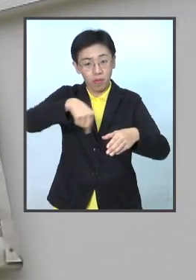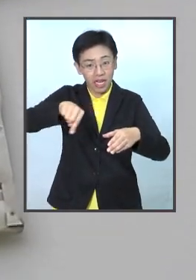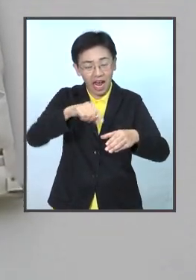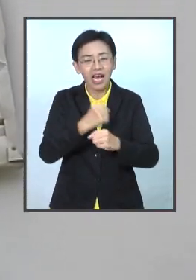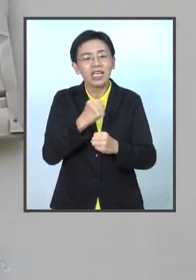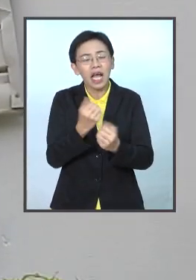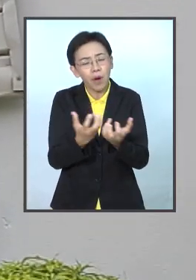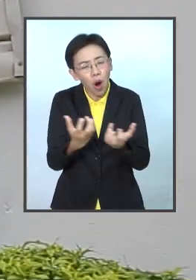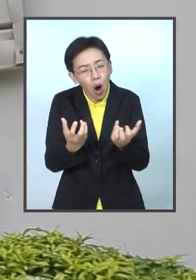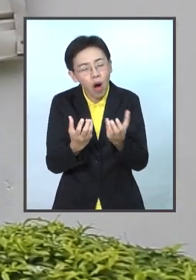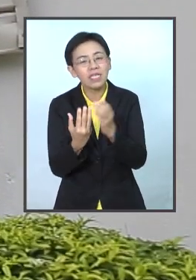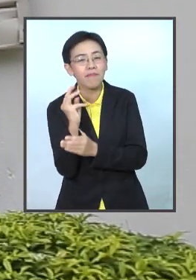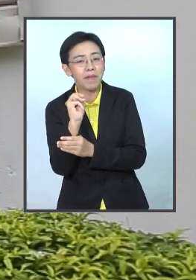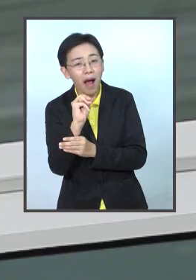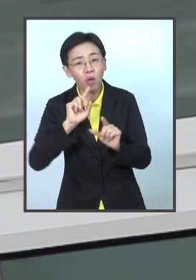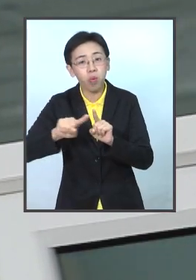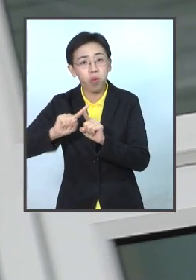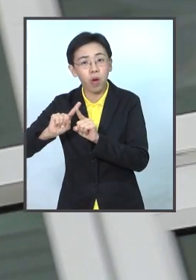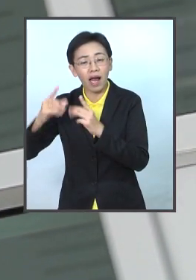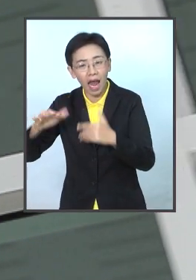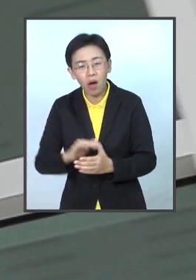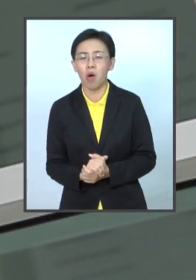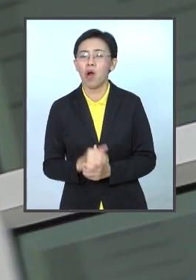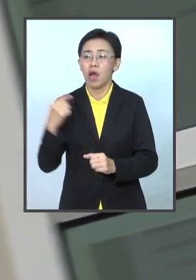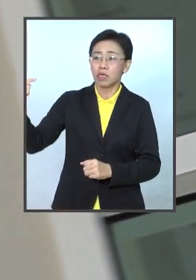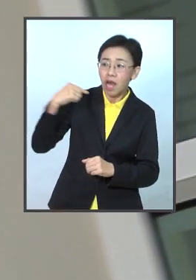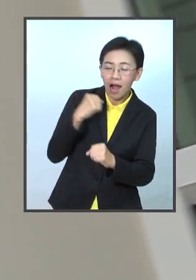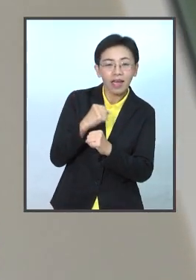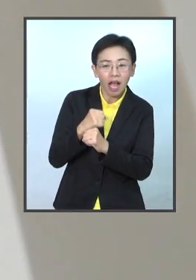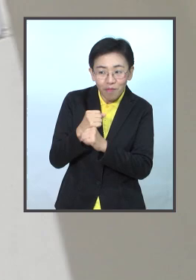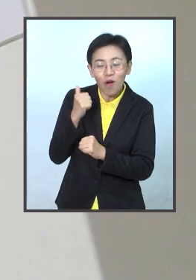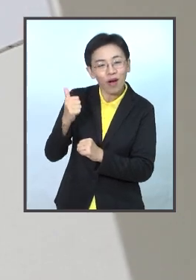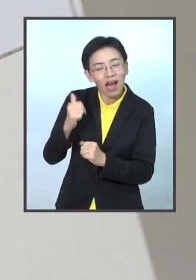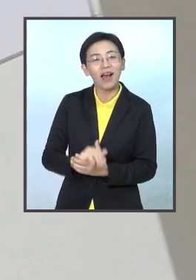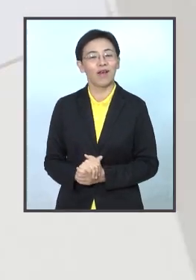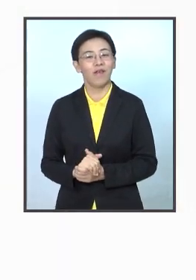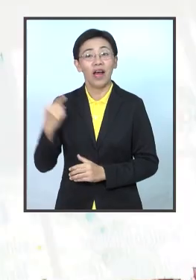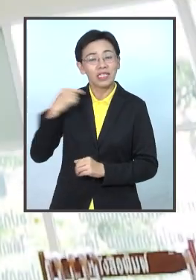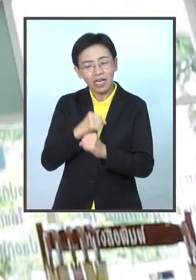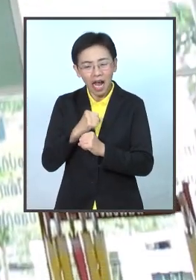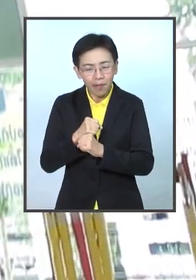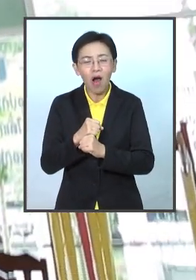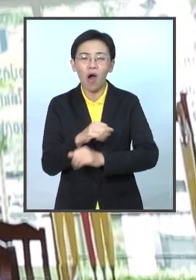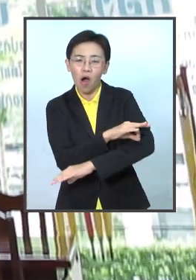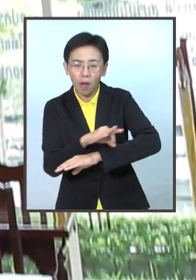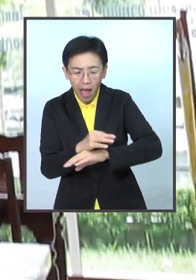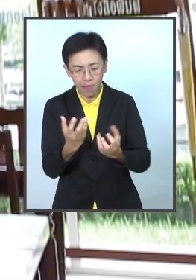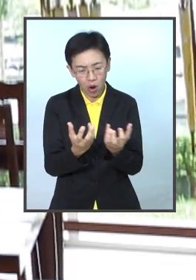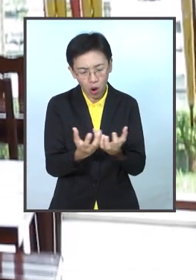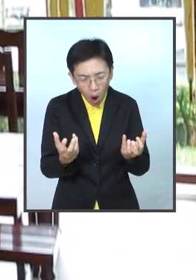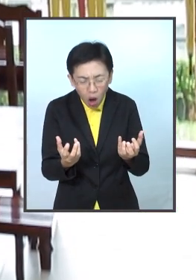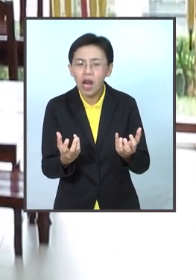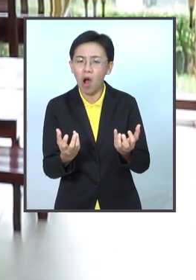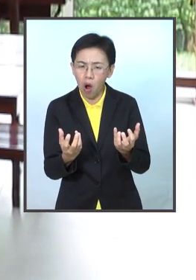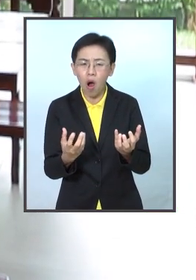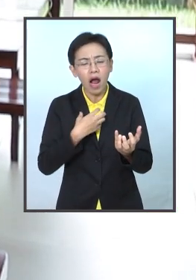วไปนะคะแต่ยังรับผลิตตามออเดอร์ที่ลูกค้าต้องการสามารถเลือกแบบวัสดุและลักษณะใช้สอยได้อีกด้